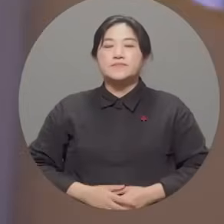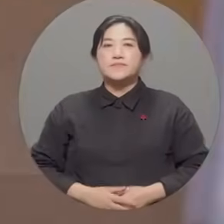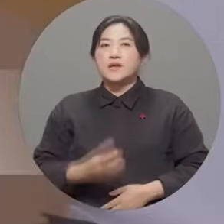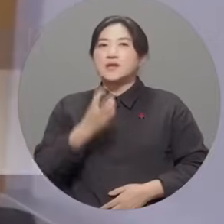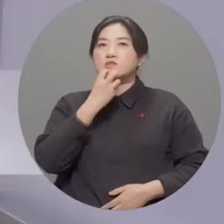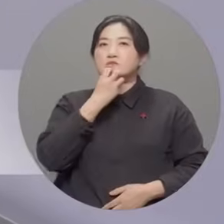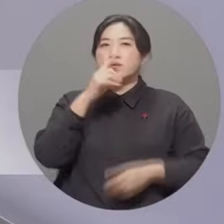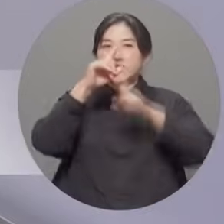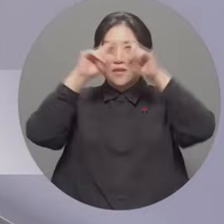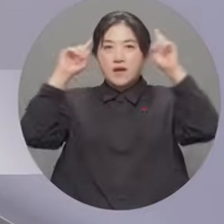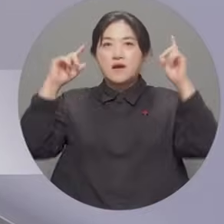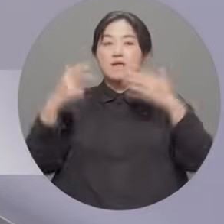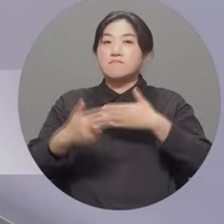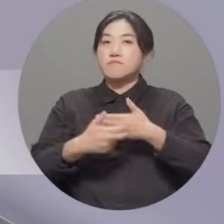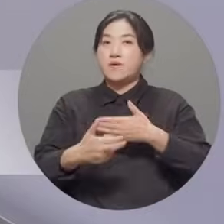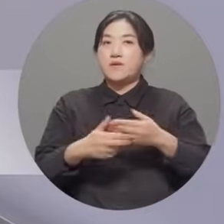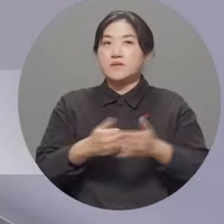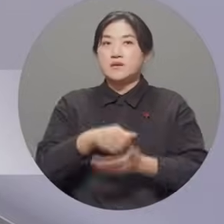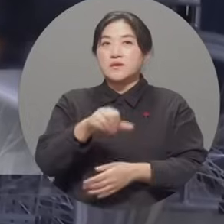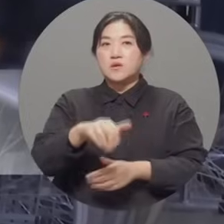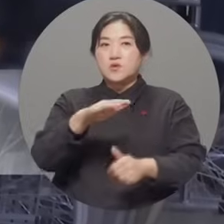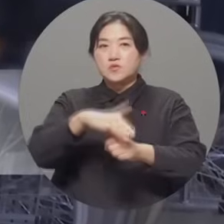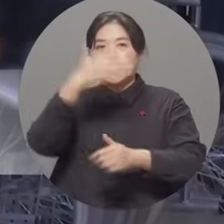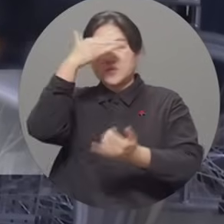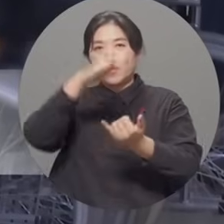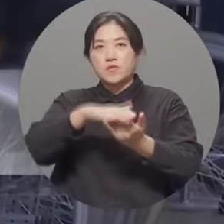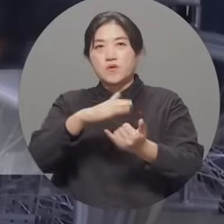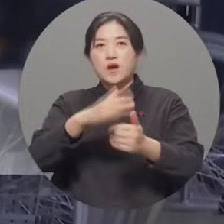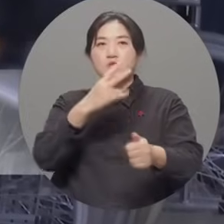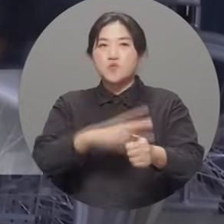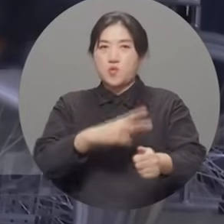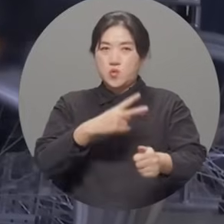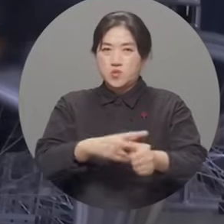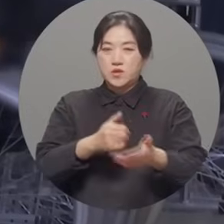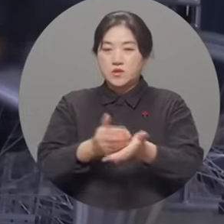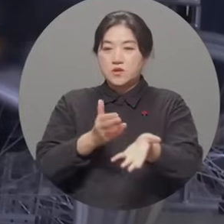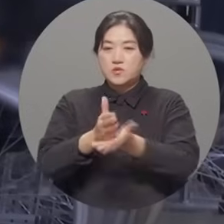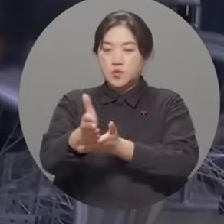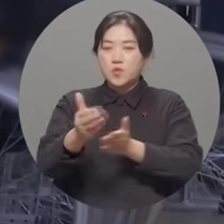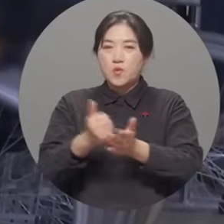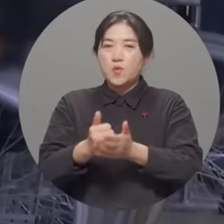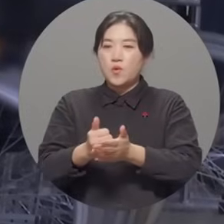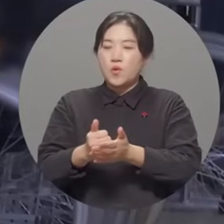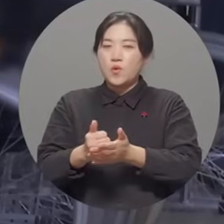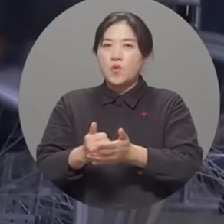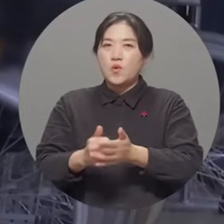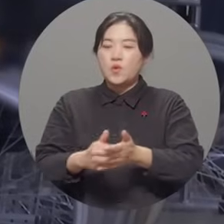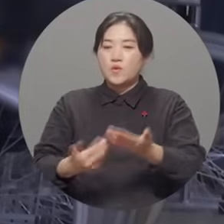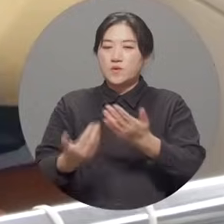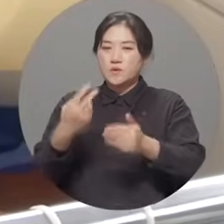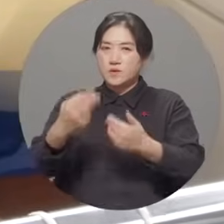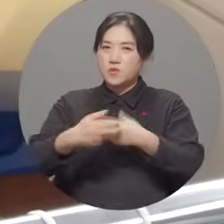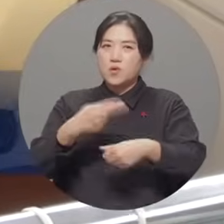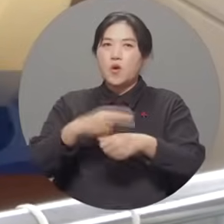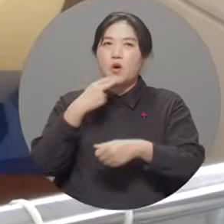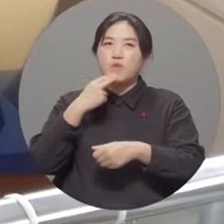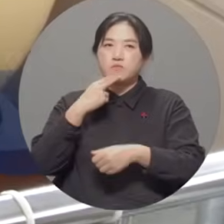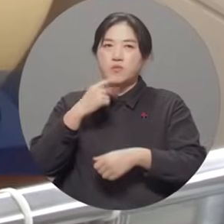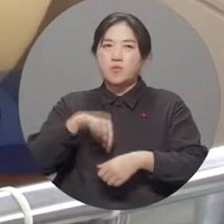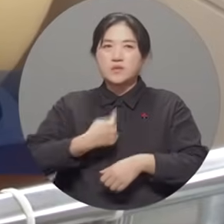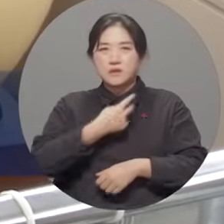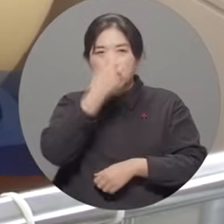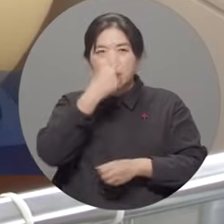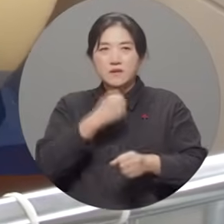서울의 한 대학병원. 이곳 소아청소년과 교수들에겐 전공이 없는 회진이 일상입니다. 아예 없으니까 일이